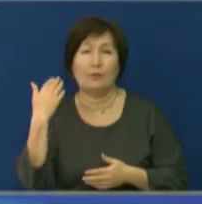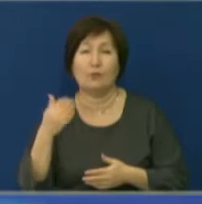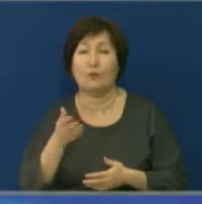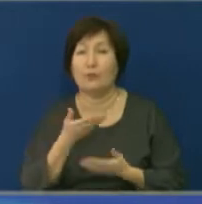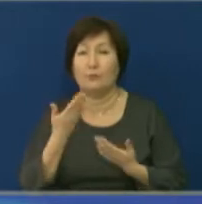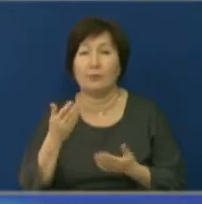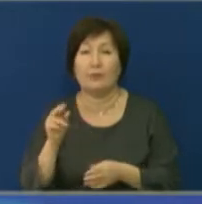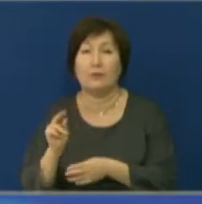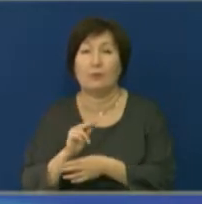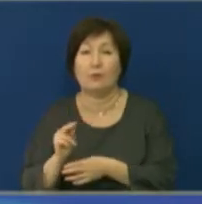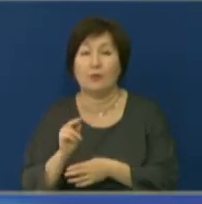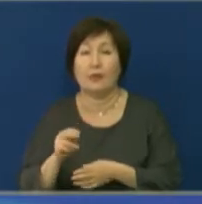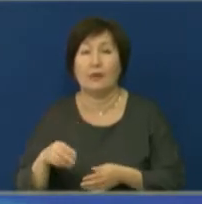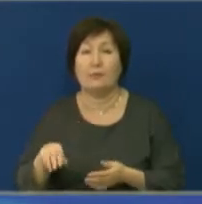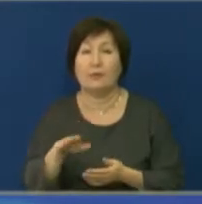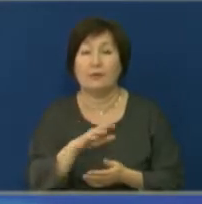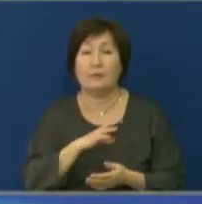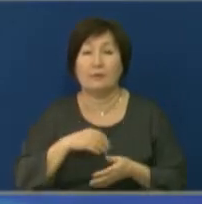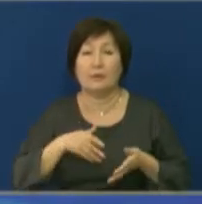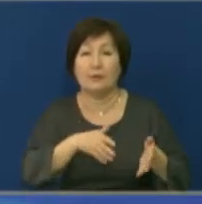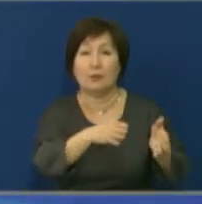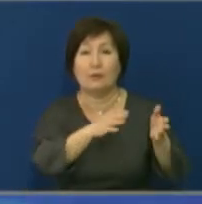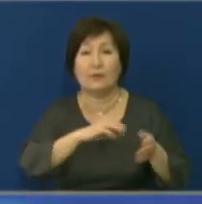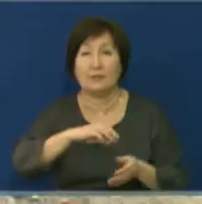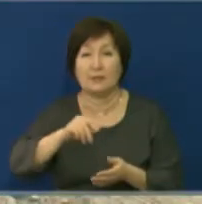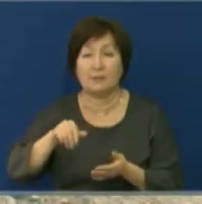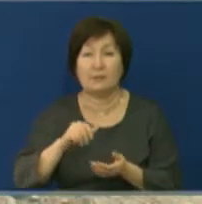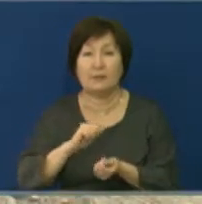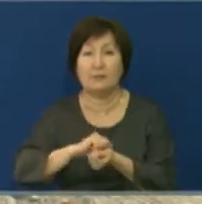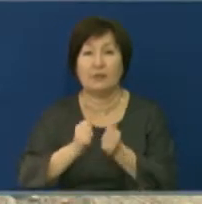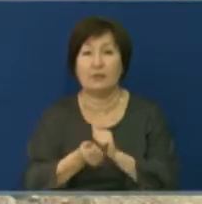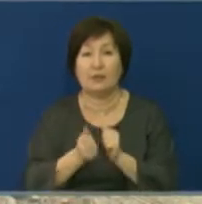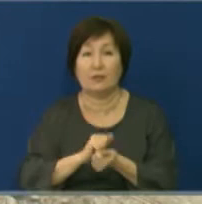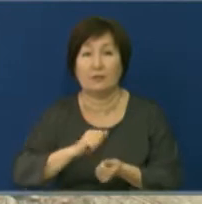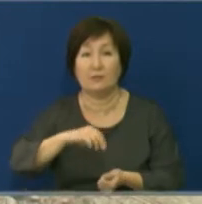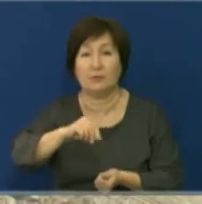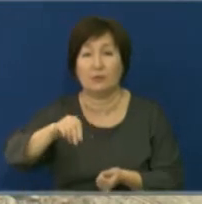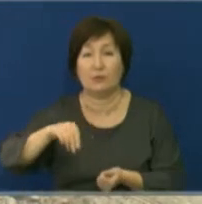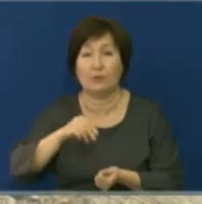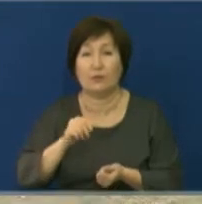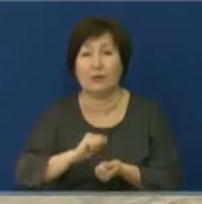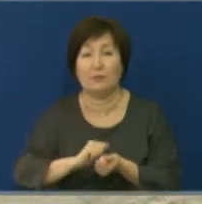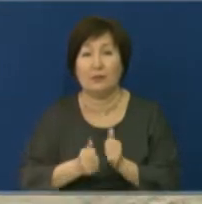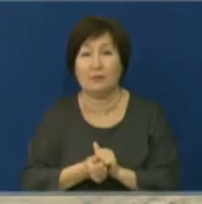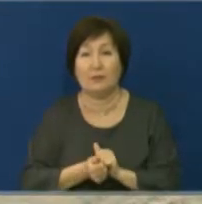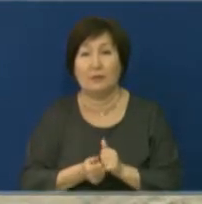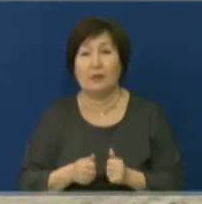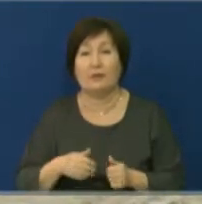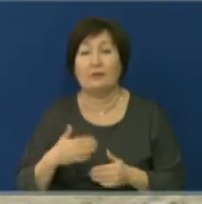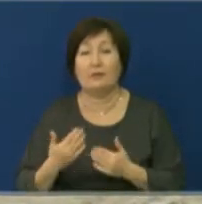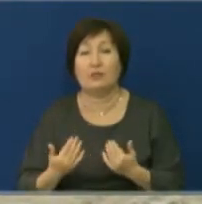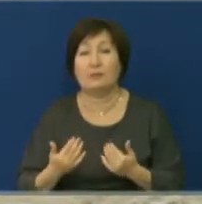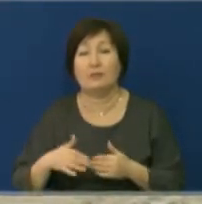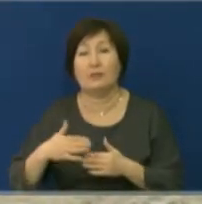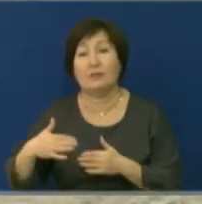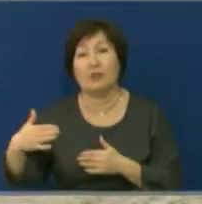песчано-гравийной смесью в нескольких улицах города. На сегодняшний день продолжаются работы по